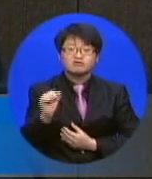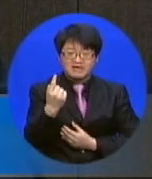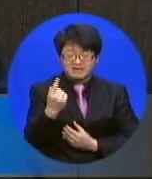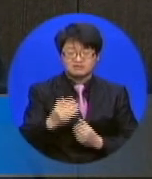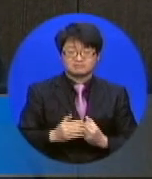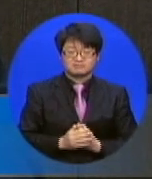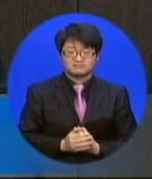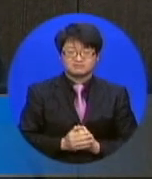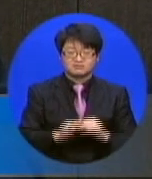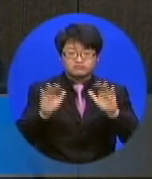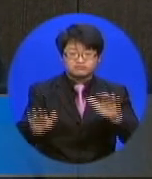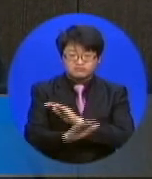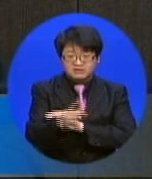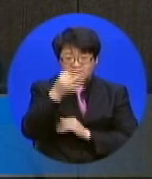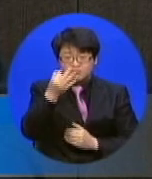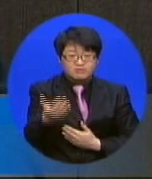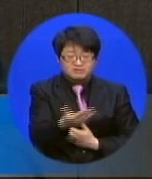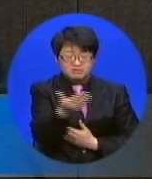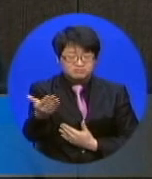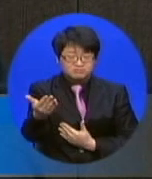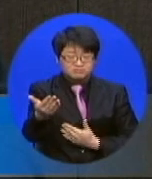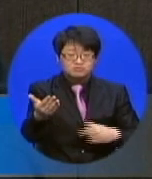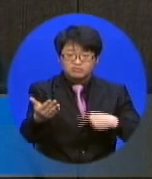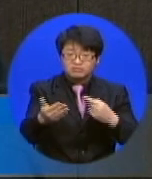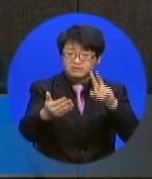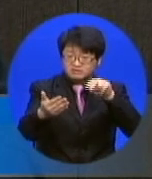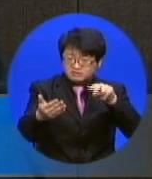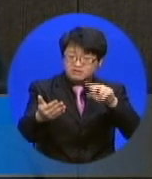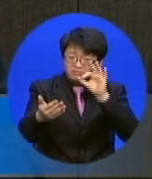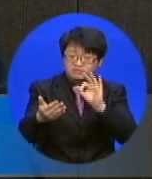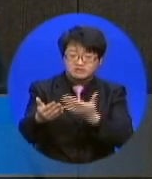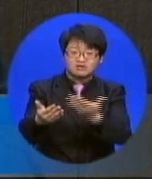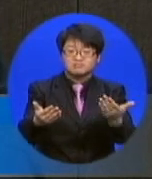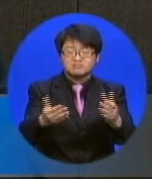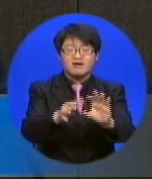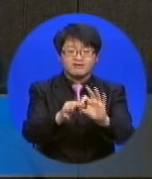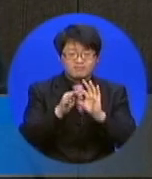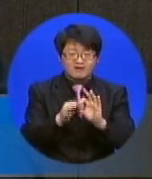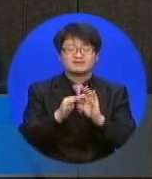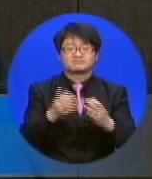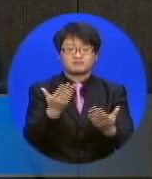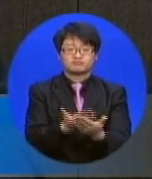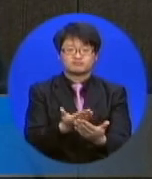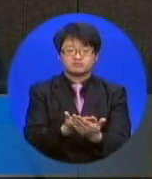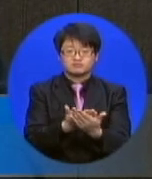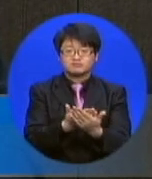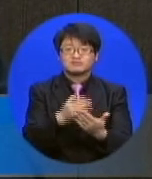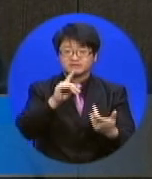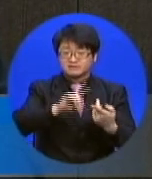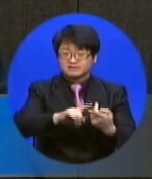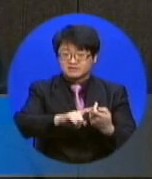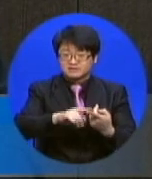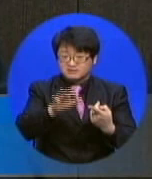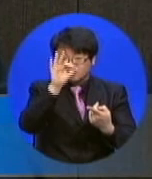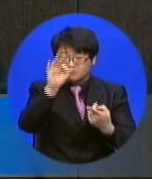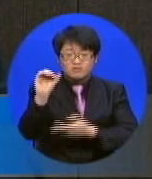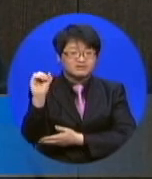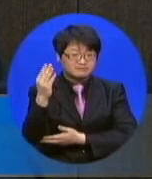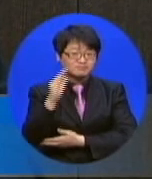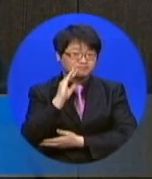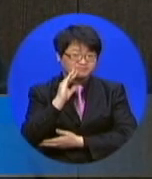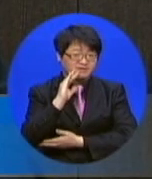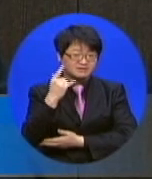해서 우리가 시청자나 독자 여러분들께서 많은 관심을 가져주시고 이게 내가 보는 신문이요,